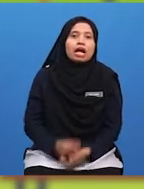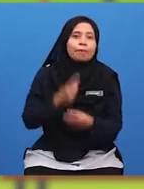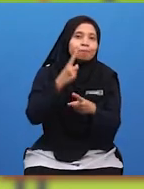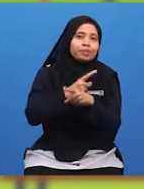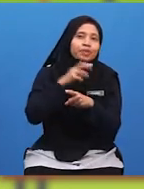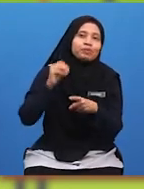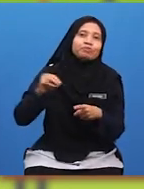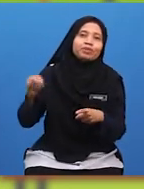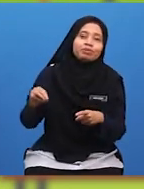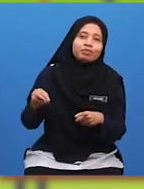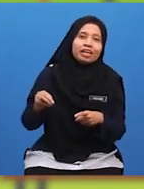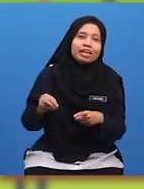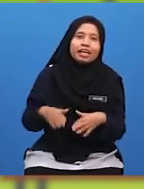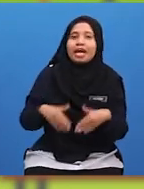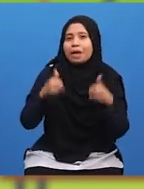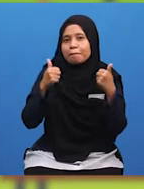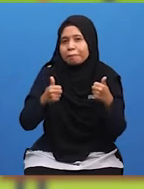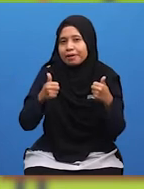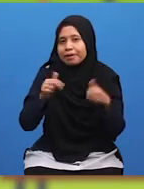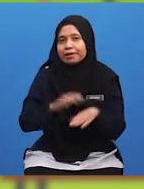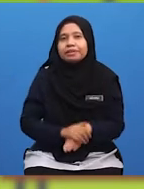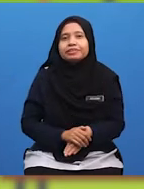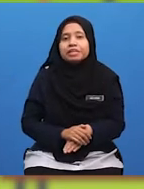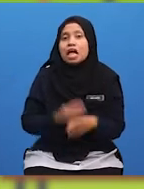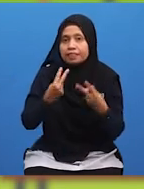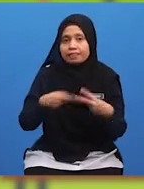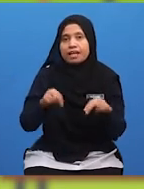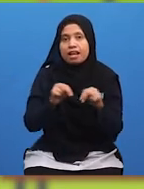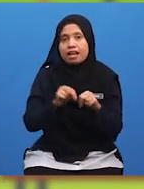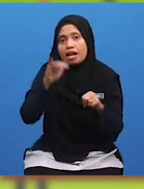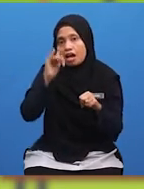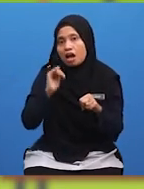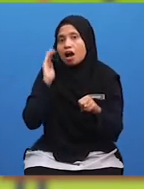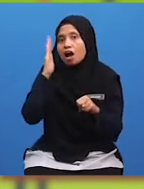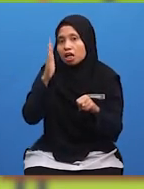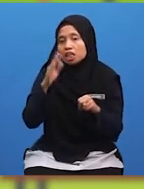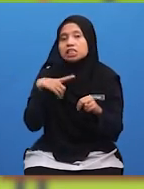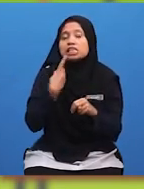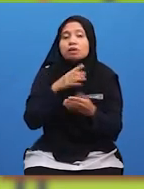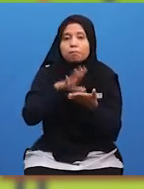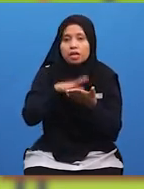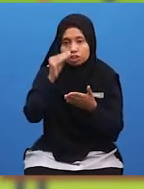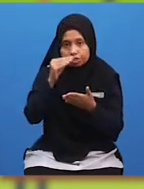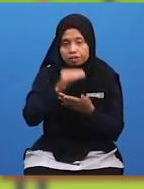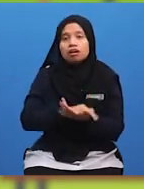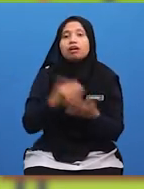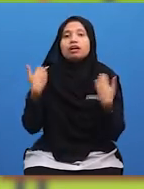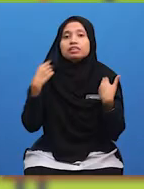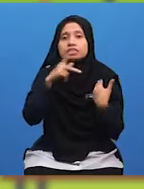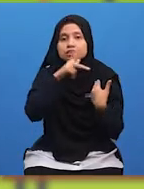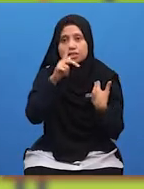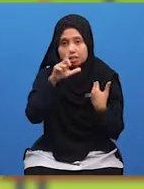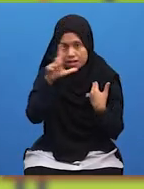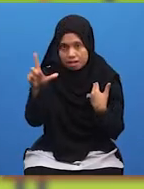Betul, murid-murid. Hebat sekali. Nilai yang kita akan menghayati pada hari ini